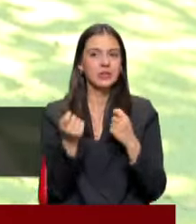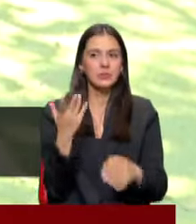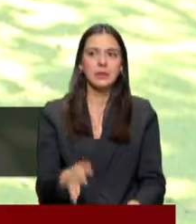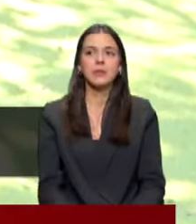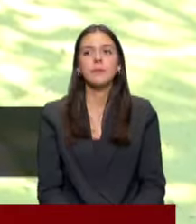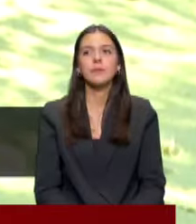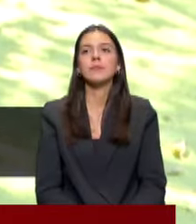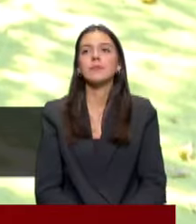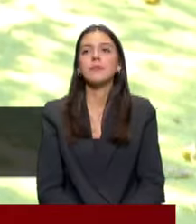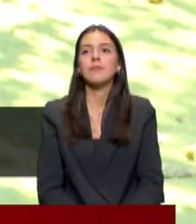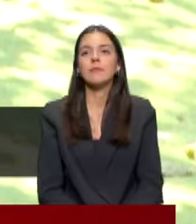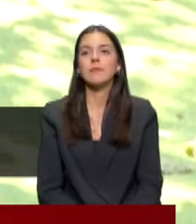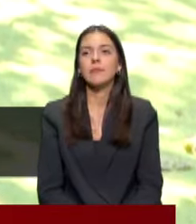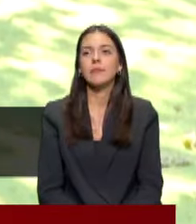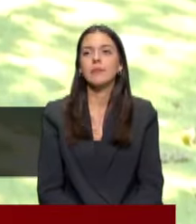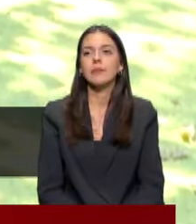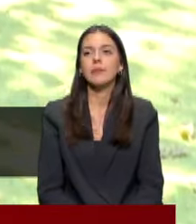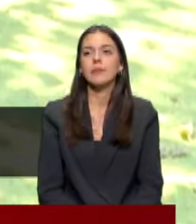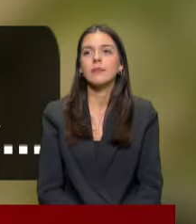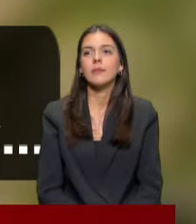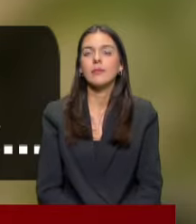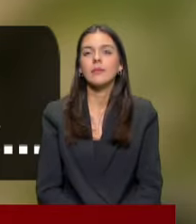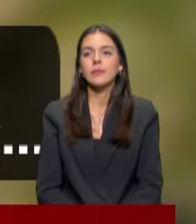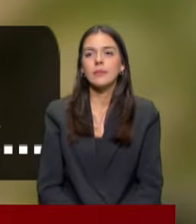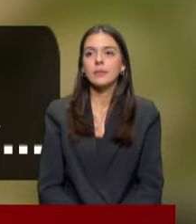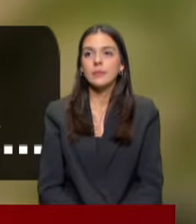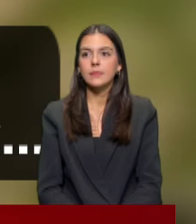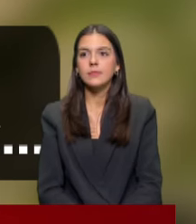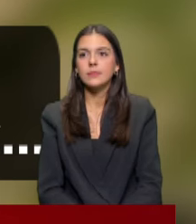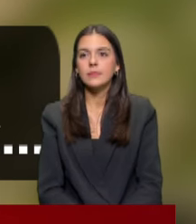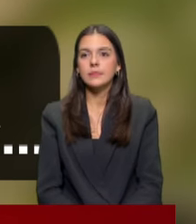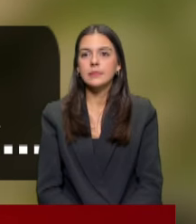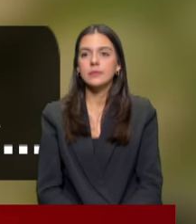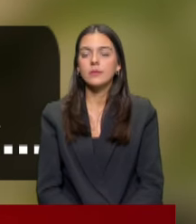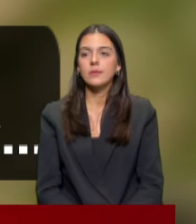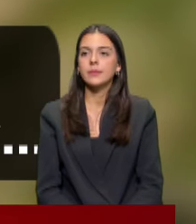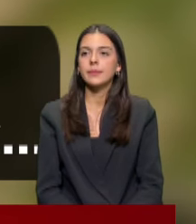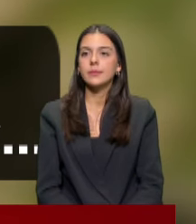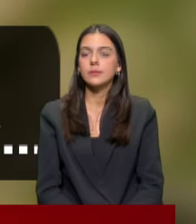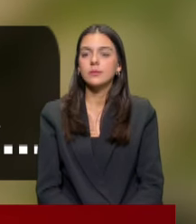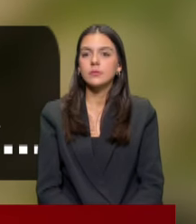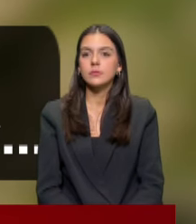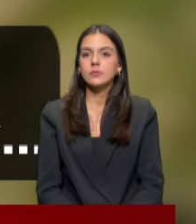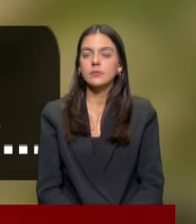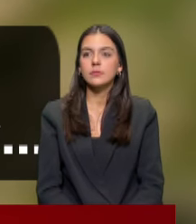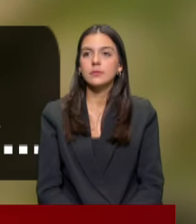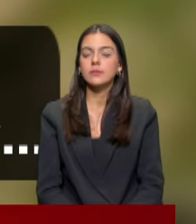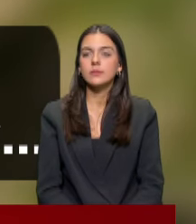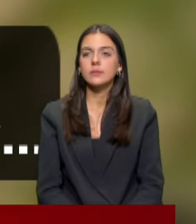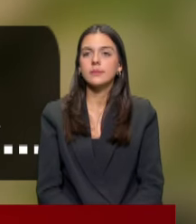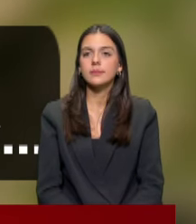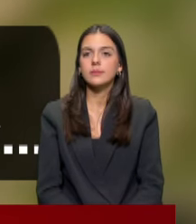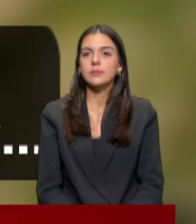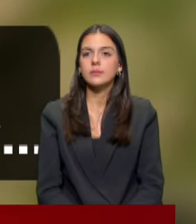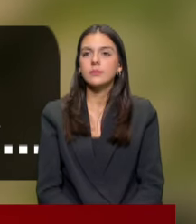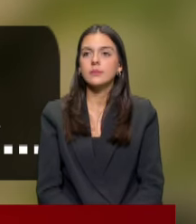Safiş gel, otur, al Safiş. Türkiye'de ilk kez yaptığımız terapi köpekleri çalışmasında köpeklerin